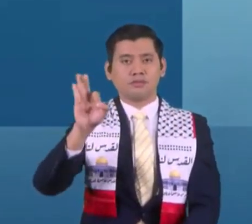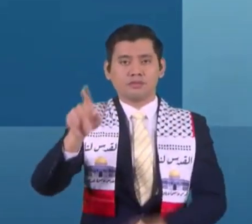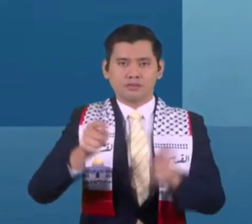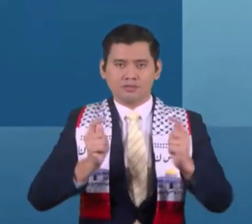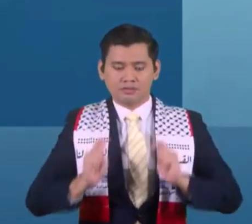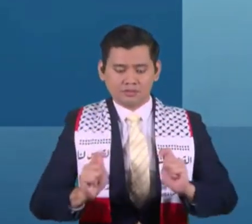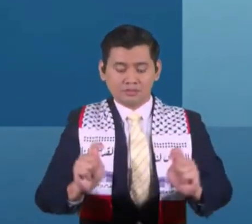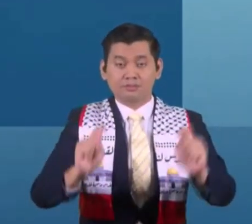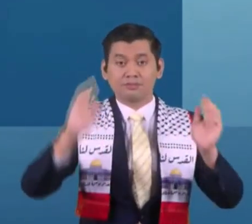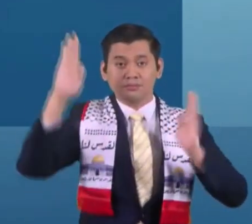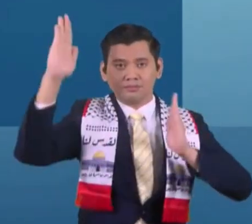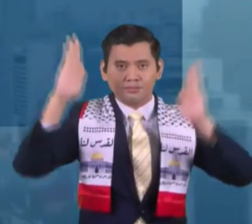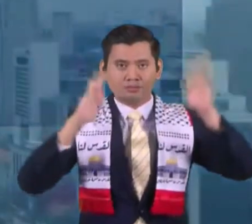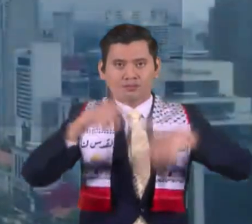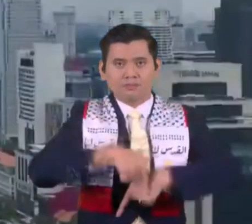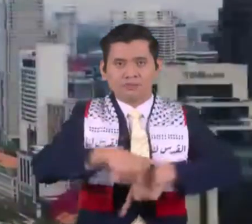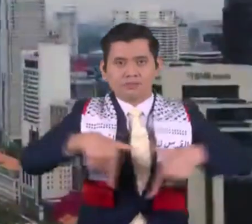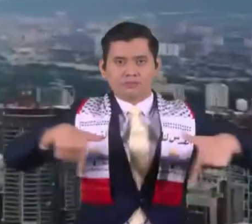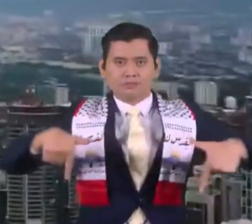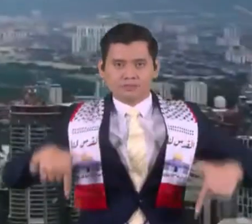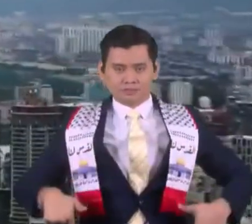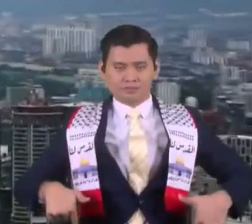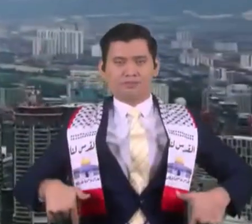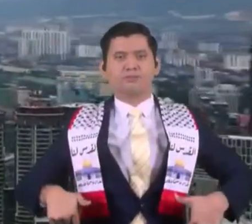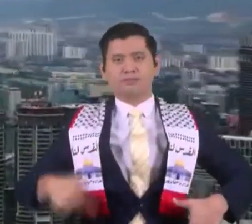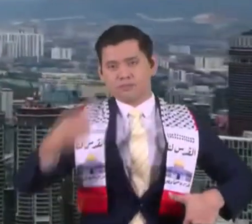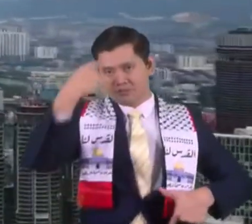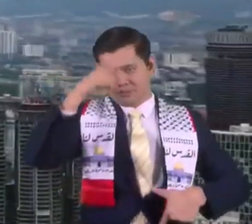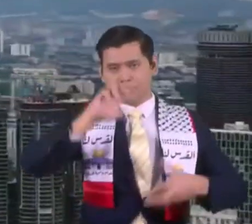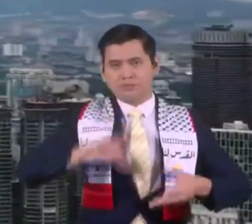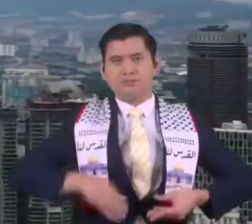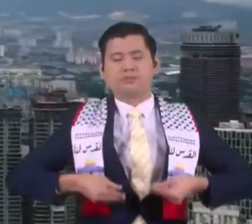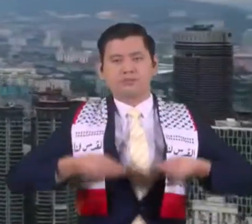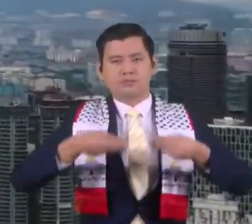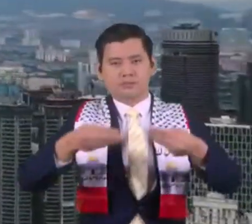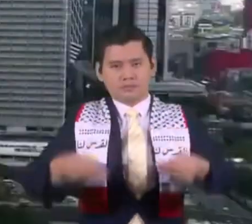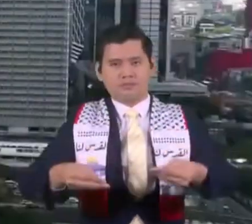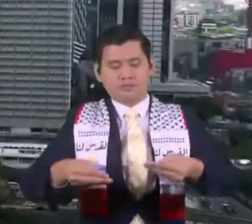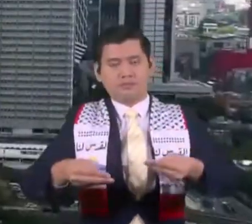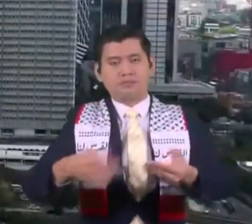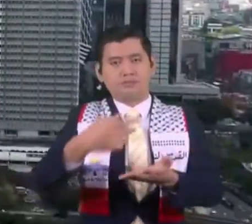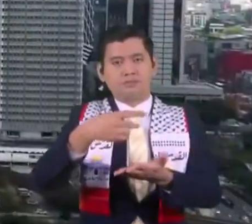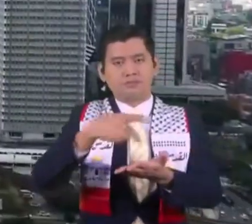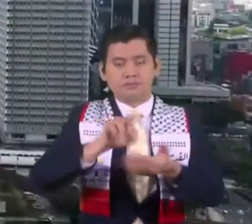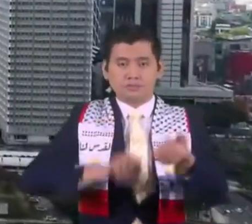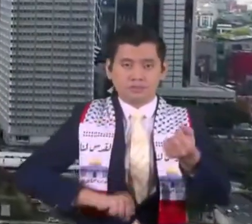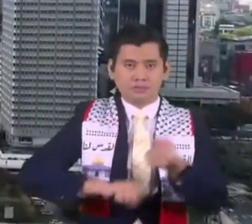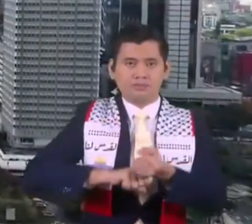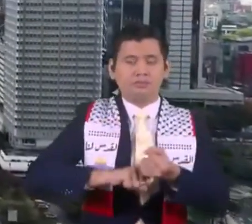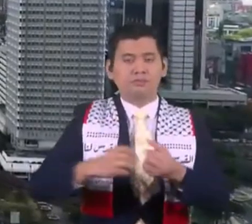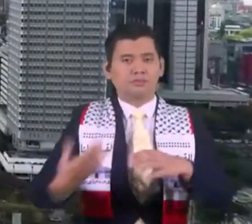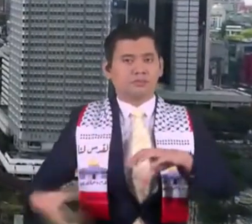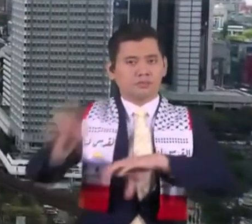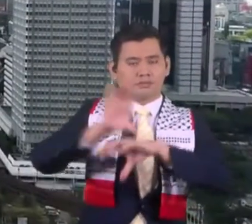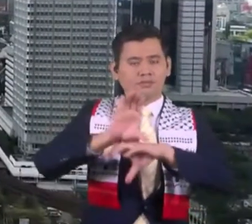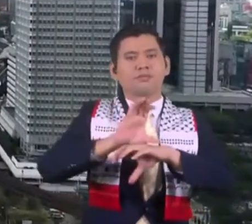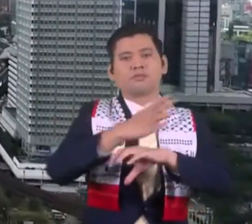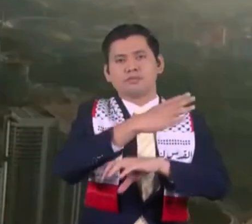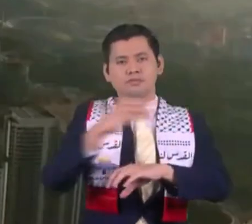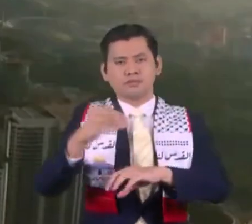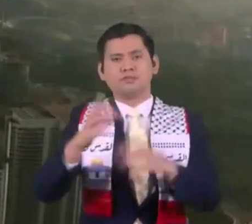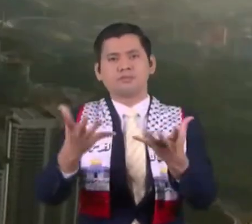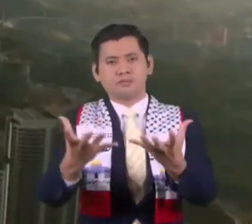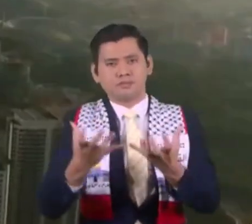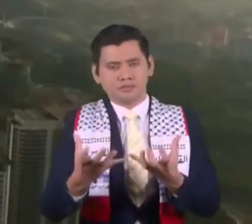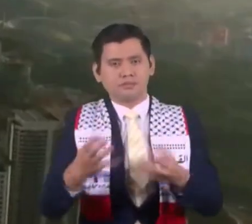tindakan Malaysia ambil langkah berani dalam penyasaran subsidi termasuk diesel untuk pastikan hanya golongan benar-benar